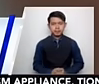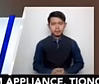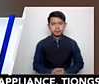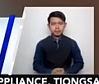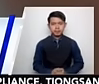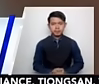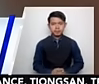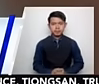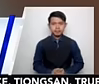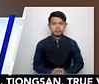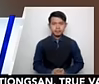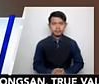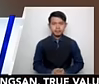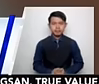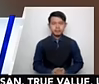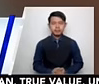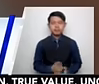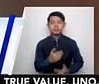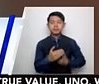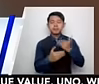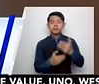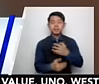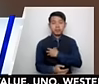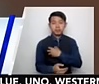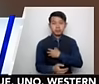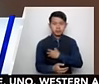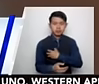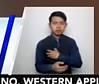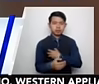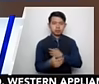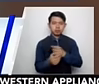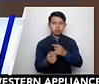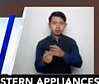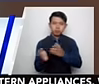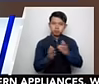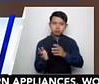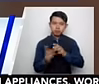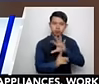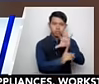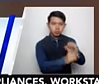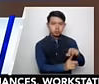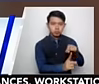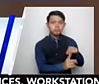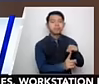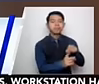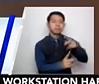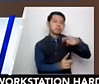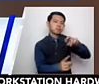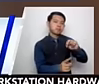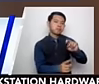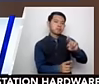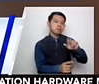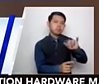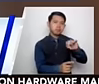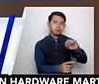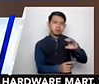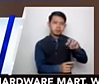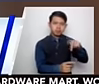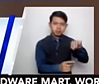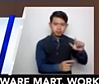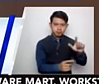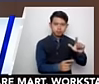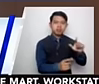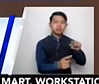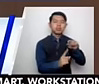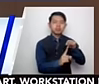Sa ikinasang follow-up operation ng mga operatiba ng Project 6 Police Station, inaresto sa kanyang bahay sa Cainta, Rizal, ang 59-anyos na